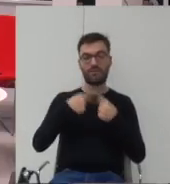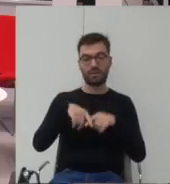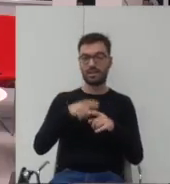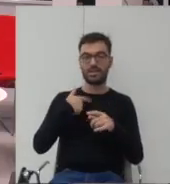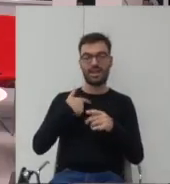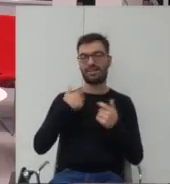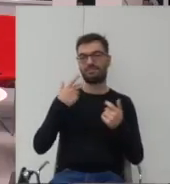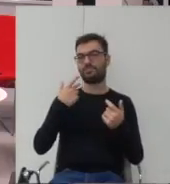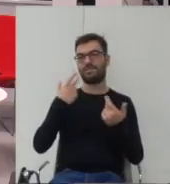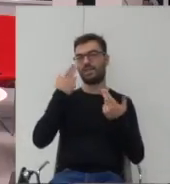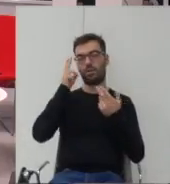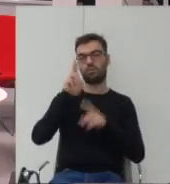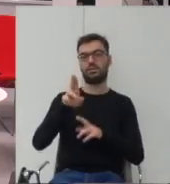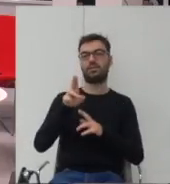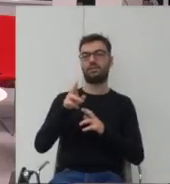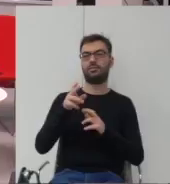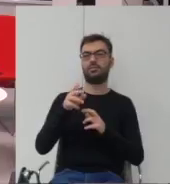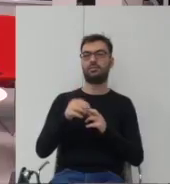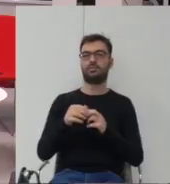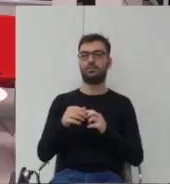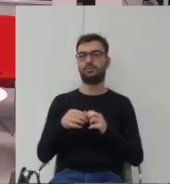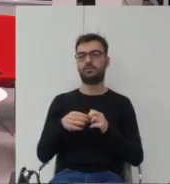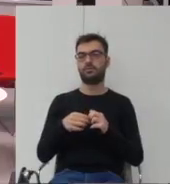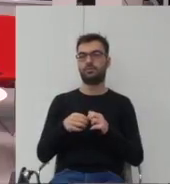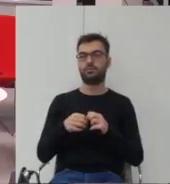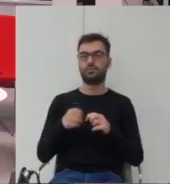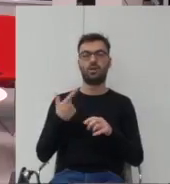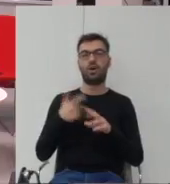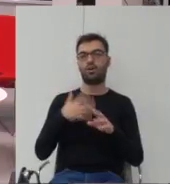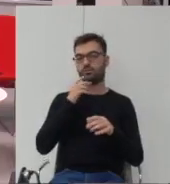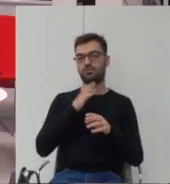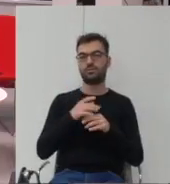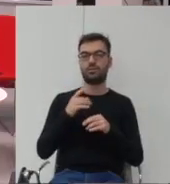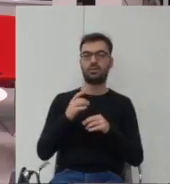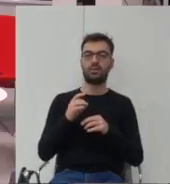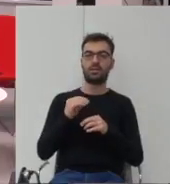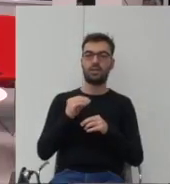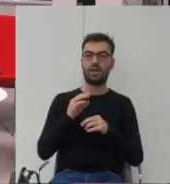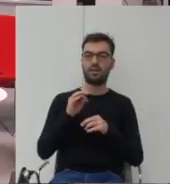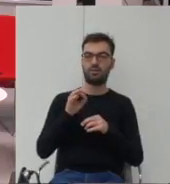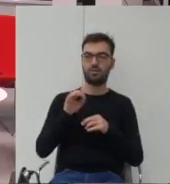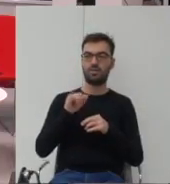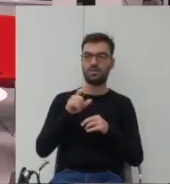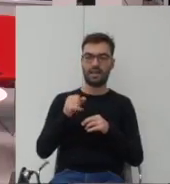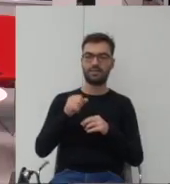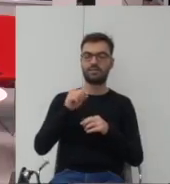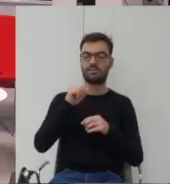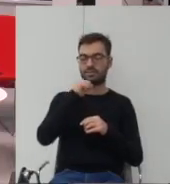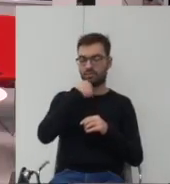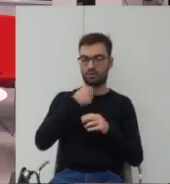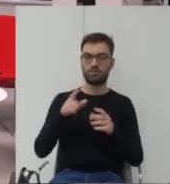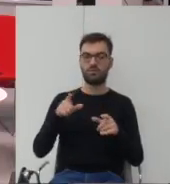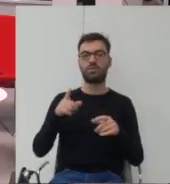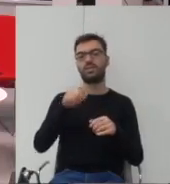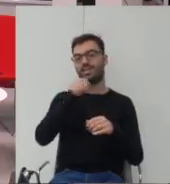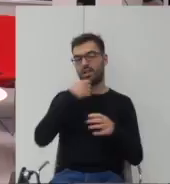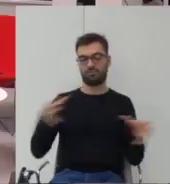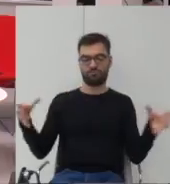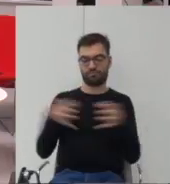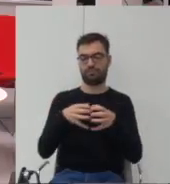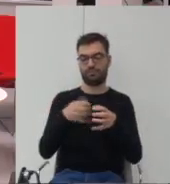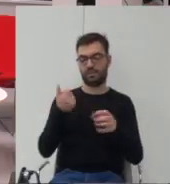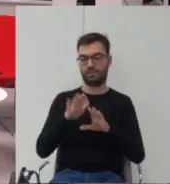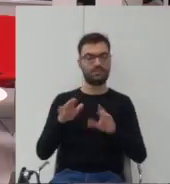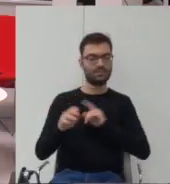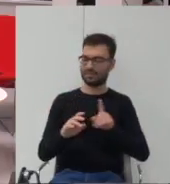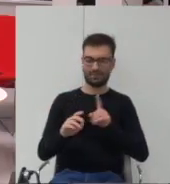jestem zwolennikiem, to może zbyt ostre słowo, getoizacji seniorów.